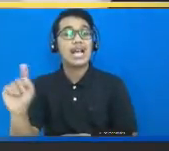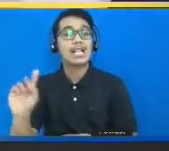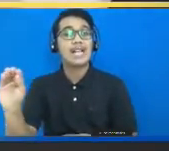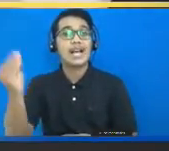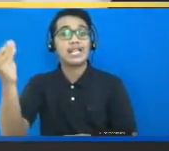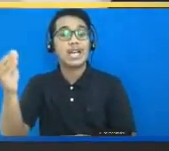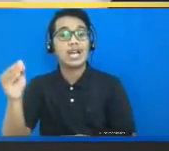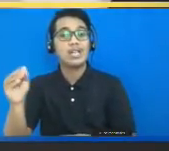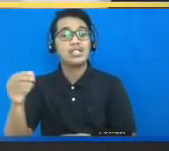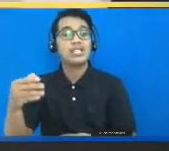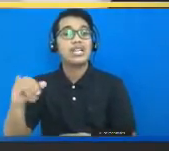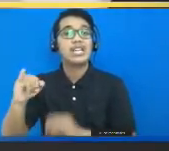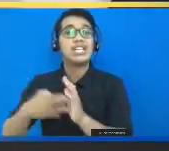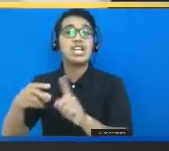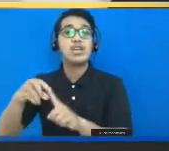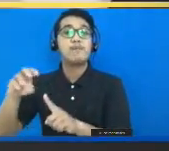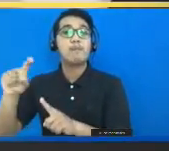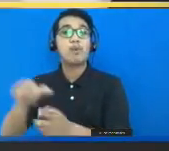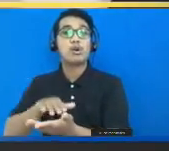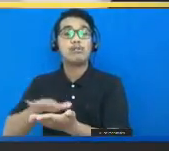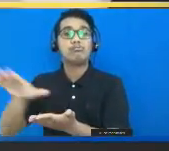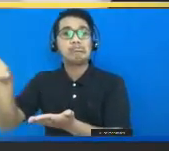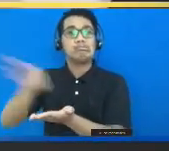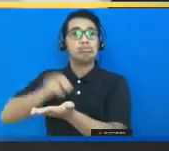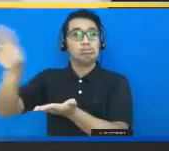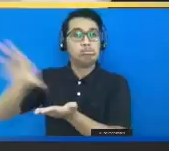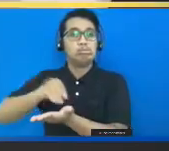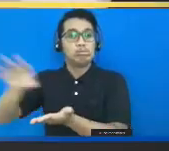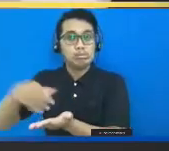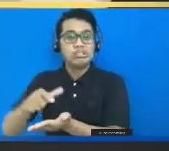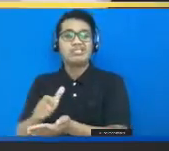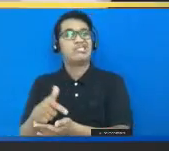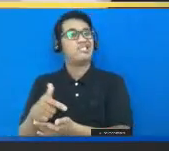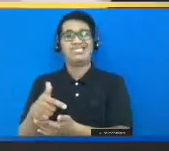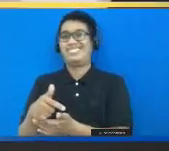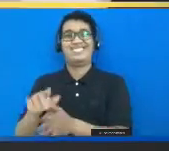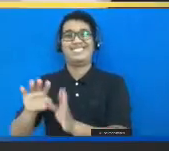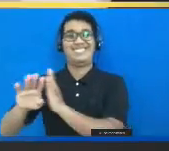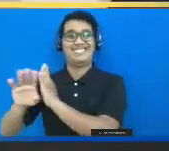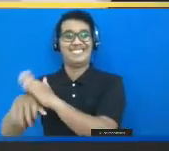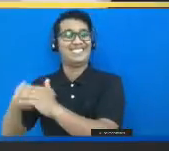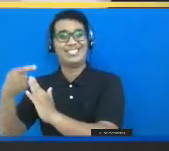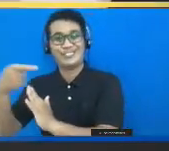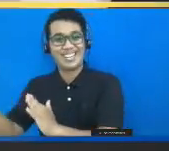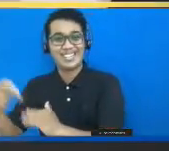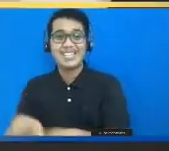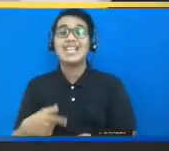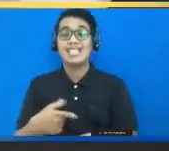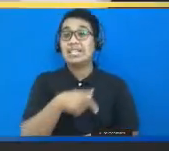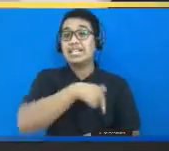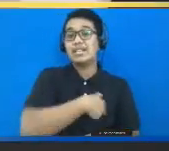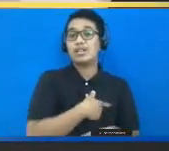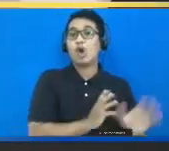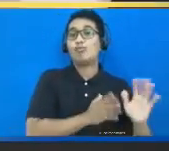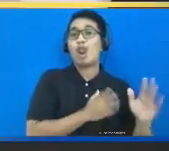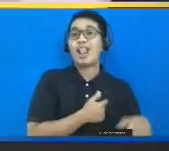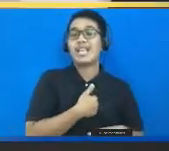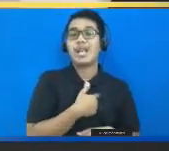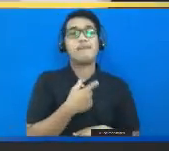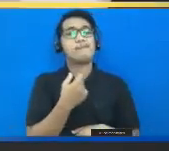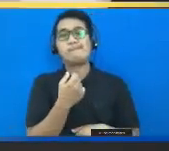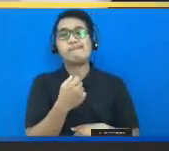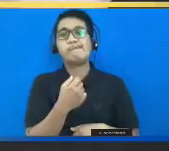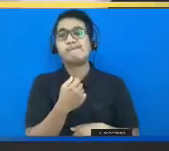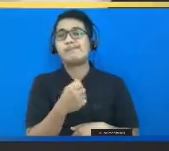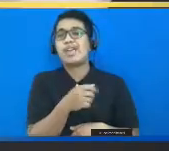impor dari dari luar sih karena ini kan ini kan perbincangan antara saya dengan beberapa castomer aja ya